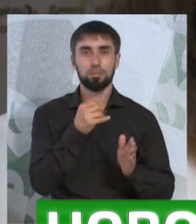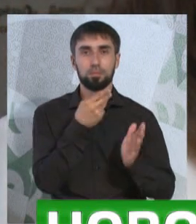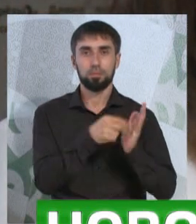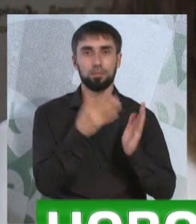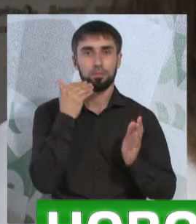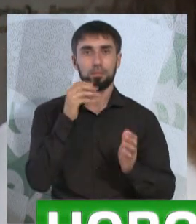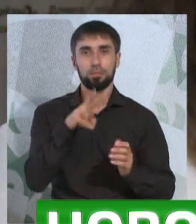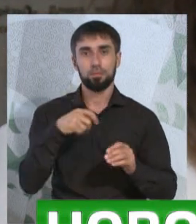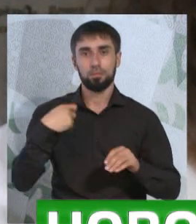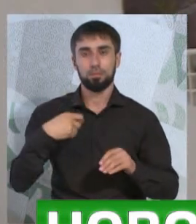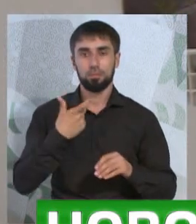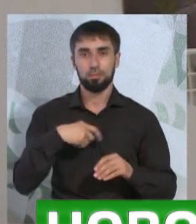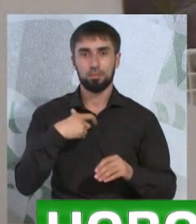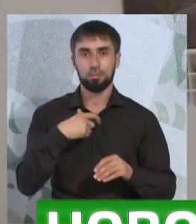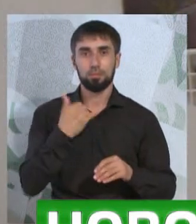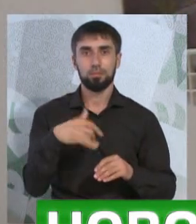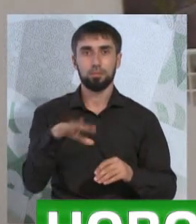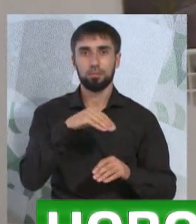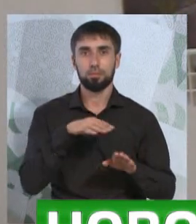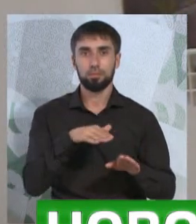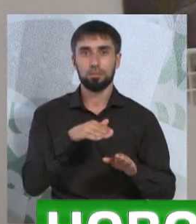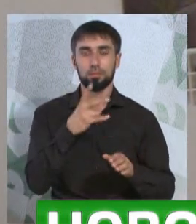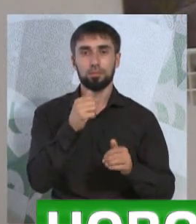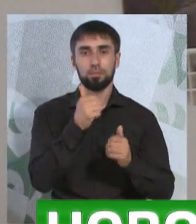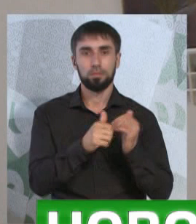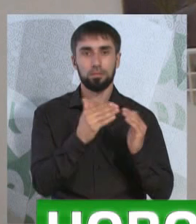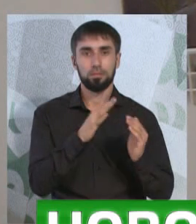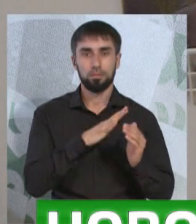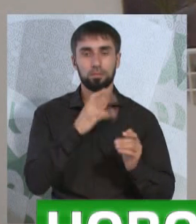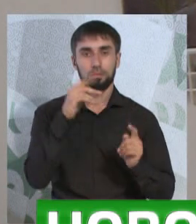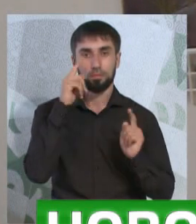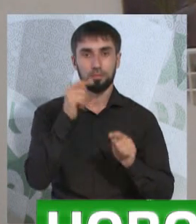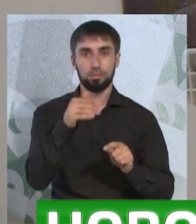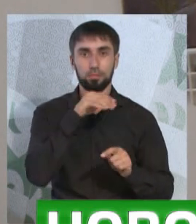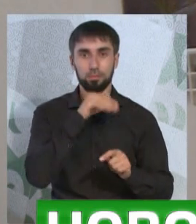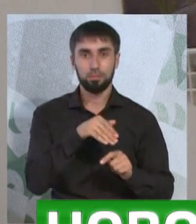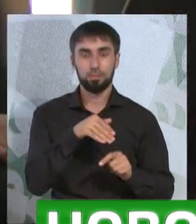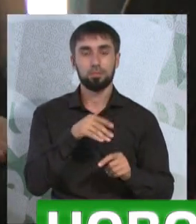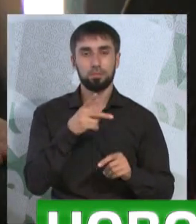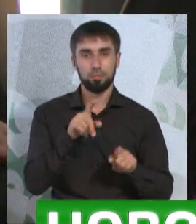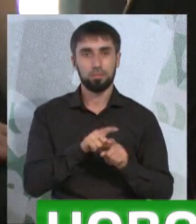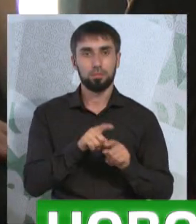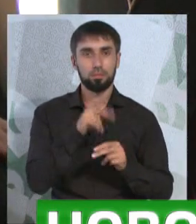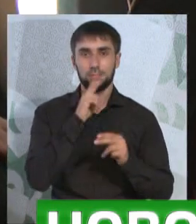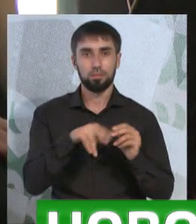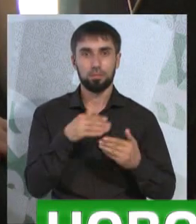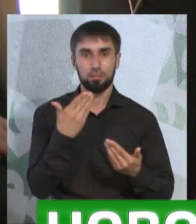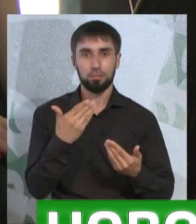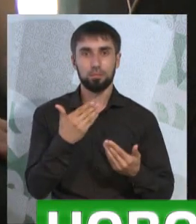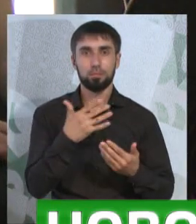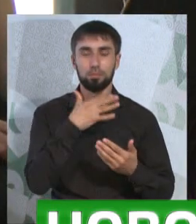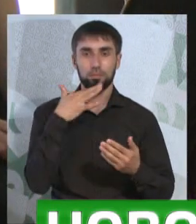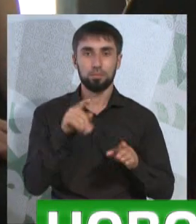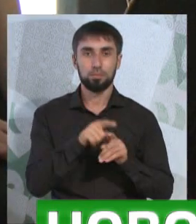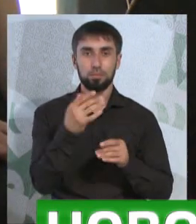шить самому. Швейные машинки, как раньше, не встретишь в каждом доме. Однако популярность профессии портного все-таки не теряет. Во многом благодаря